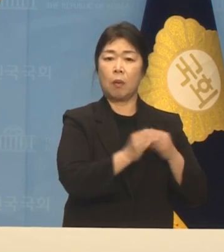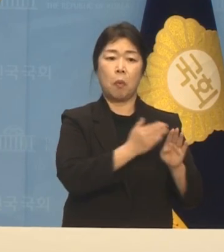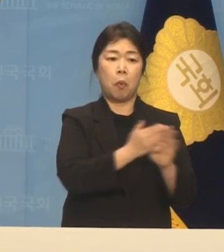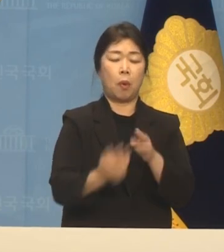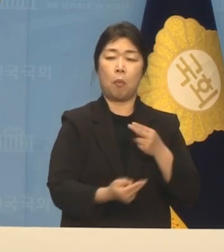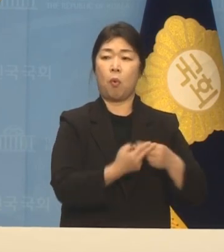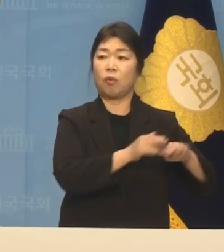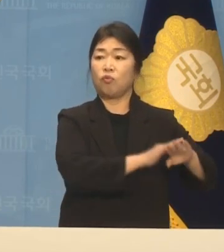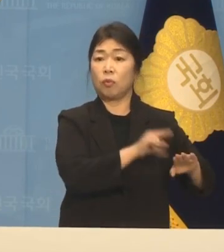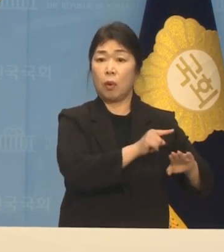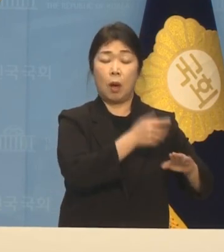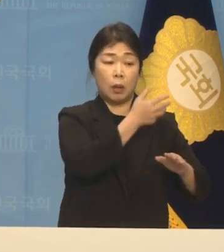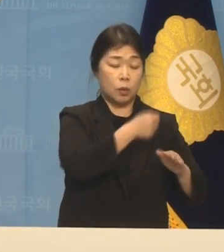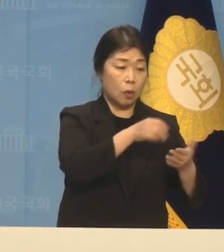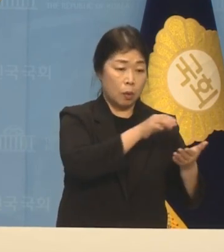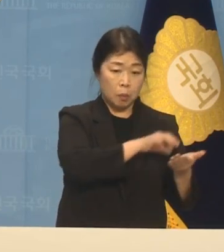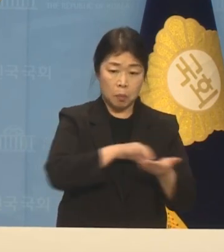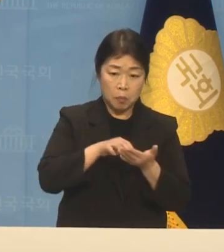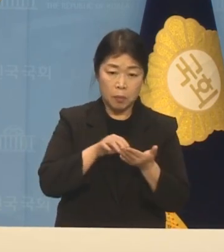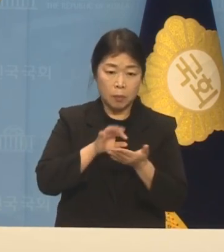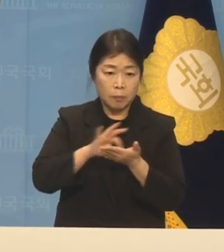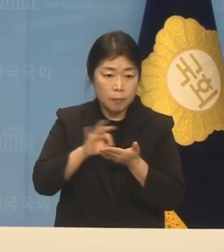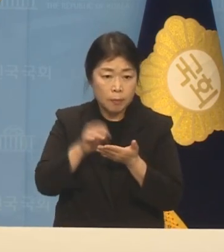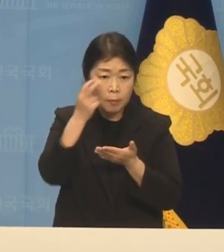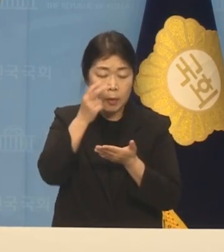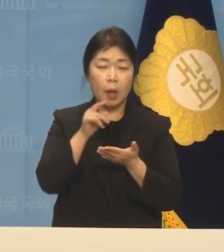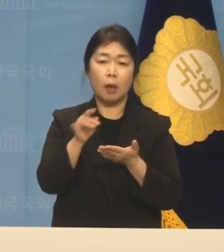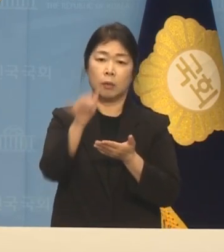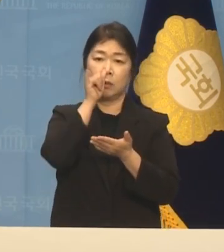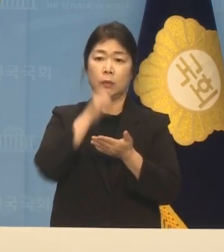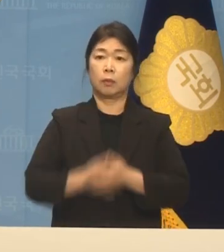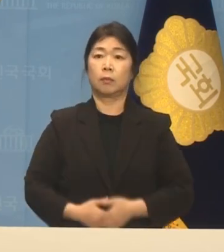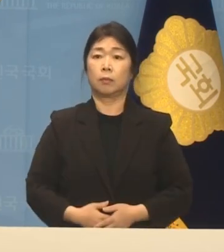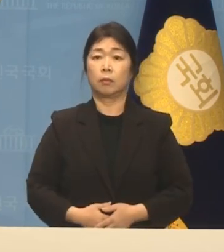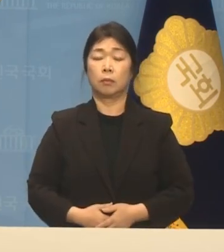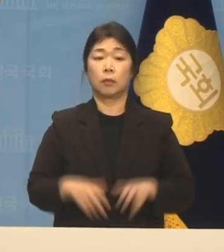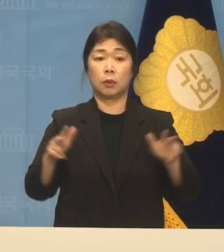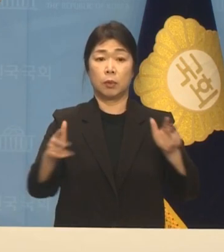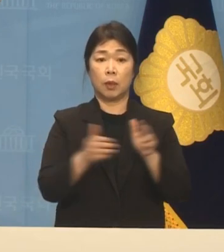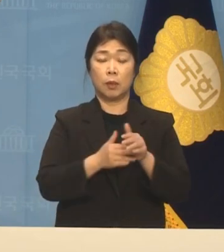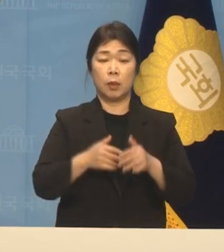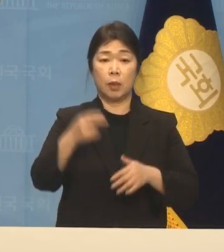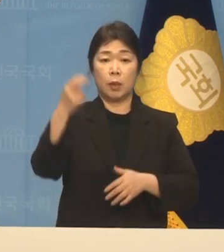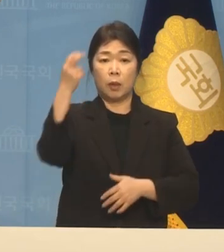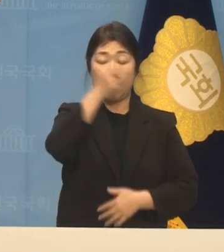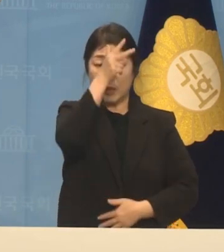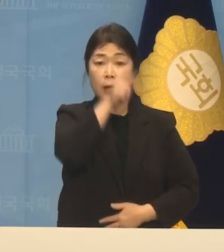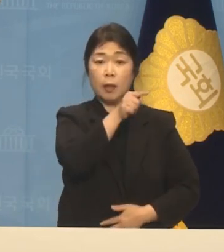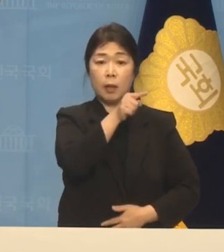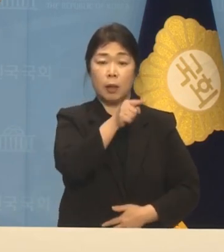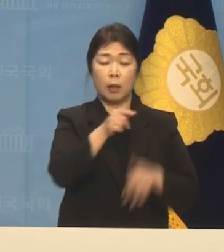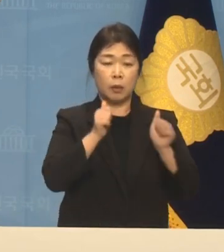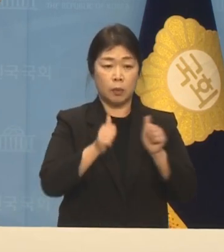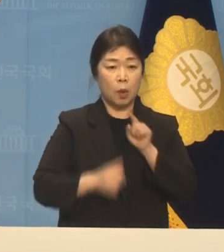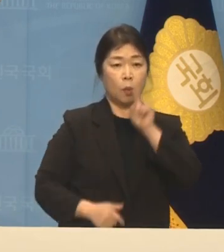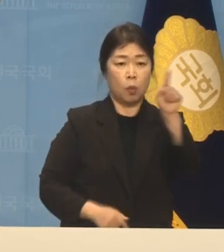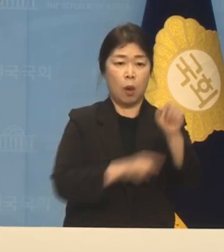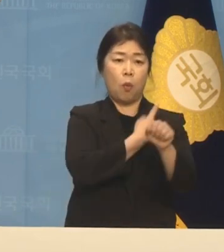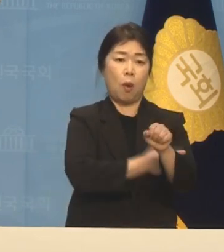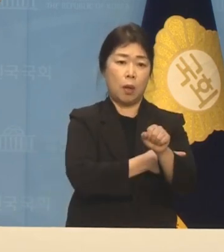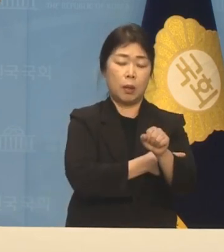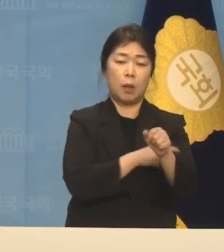검찰이 기소청에서 시작해서 대한민국에서는 수사기관으로까지